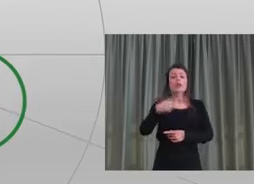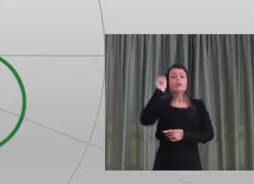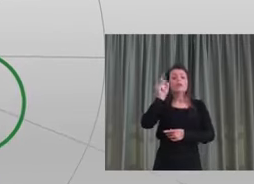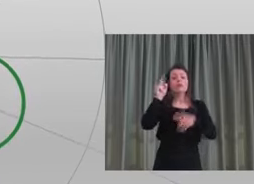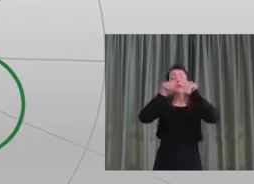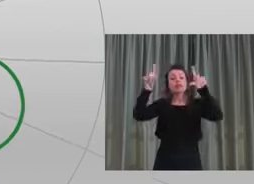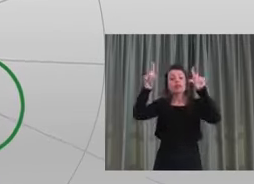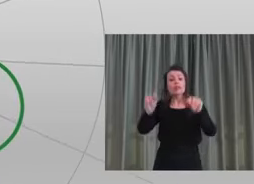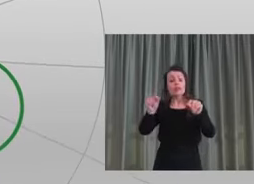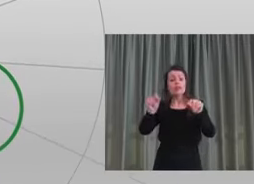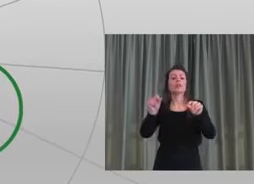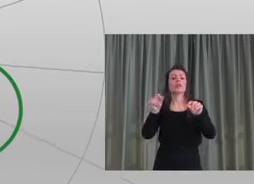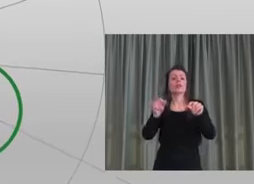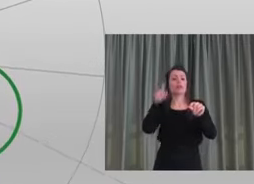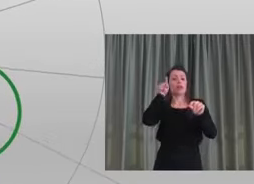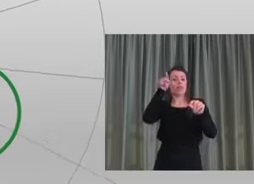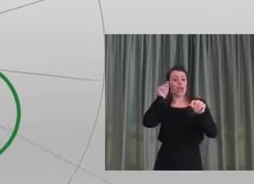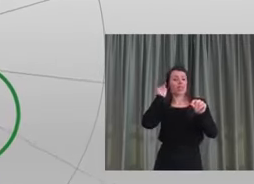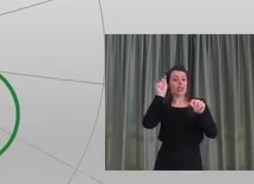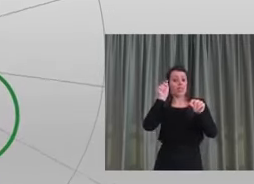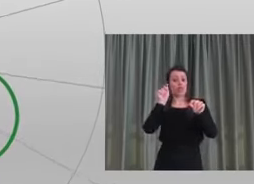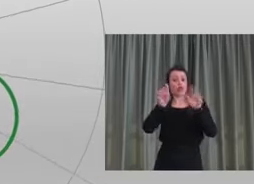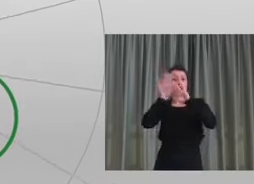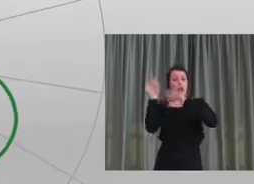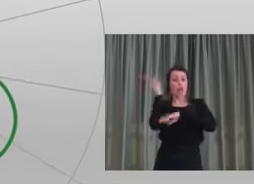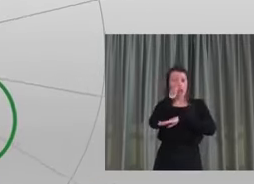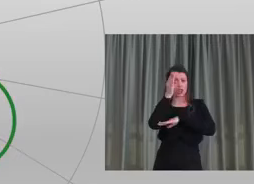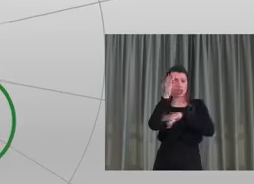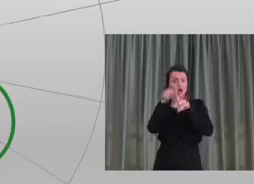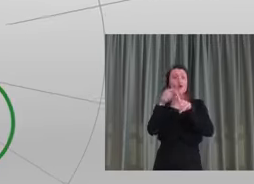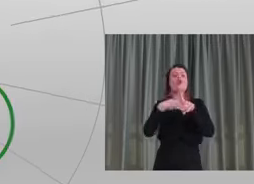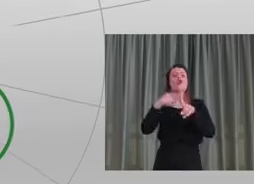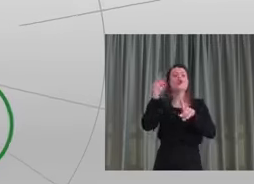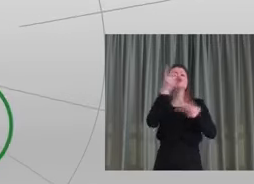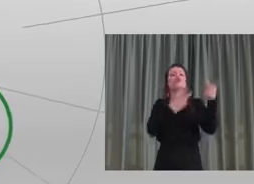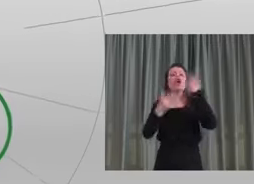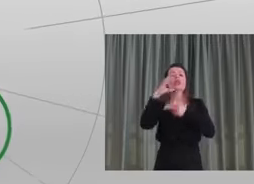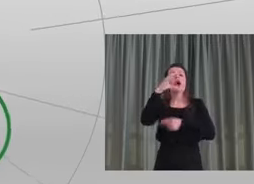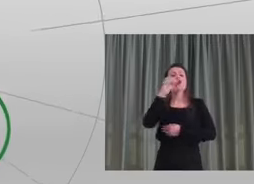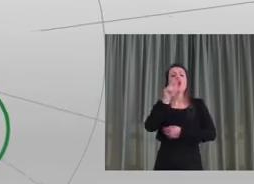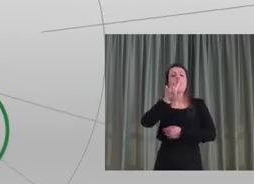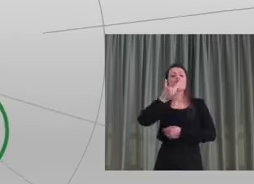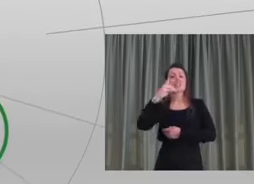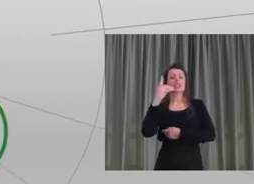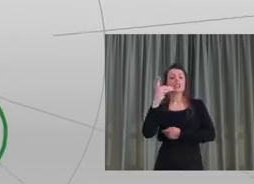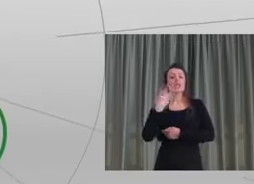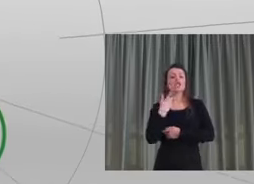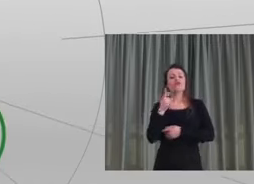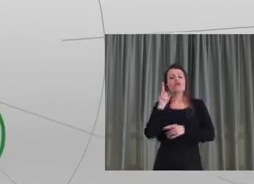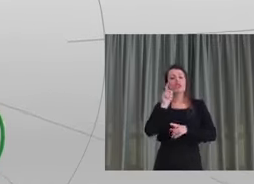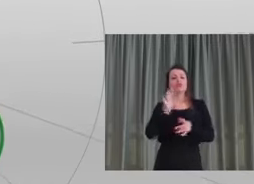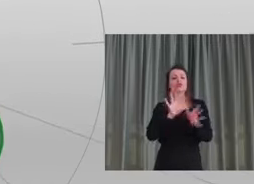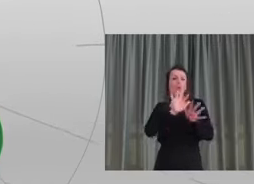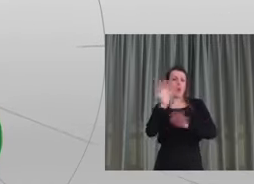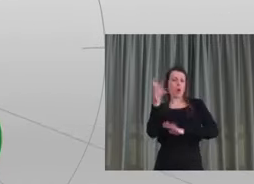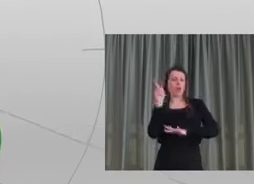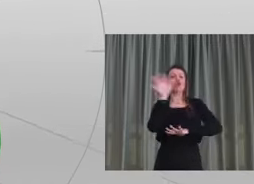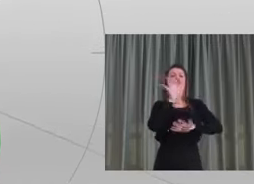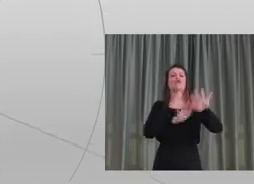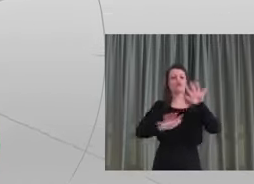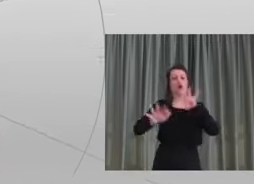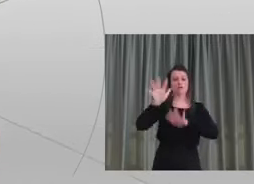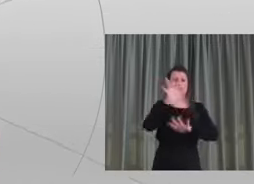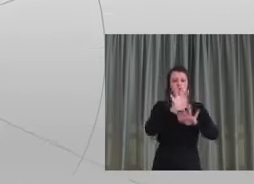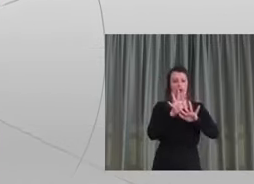in alto a destra abbiamo un altro tasto che è il tasto informazioni cioè le nuove ordinanze